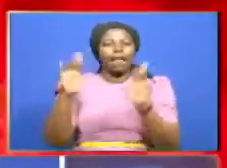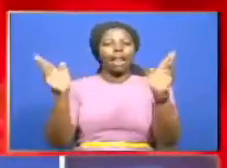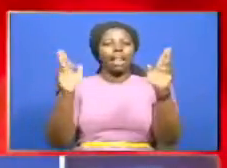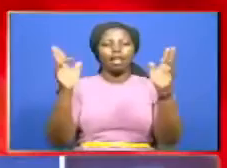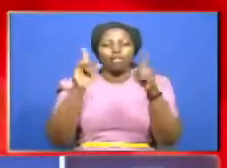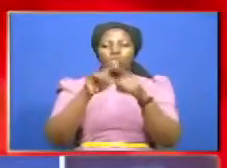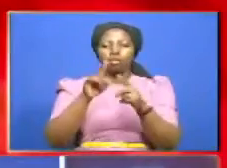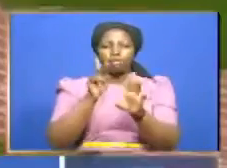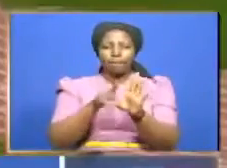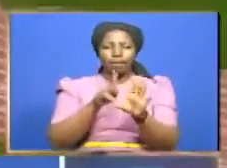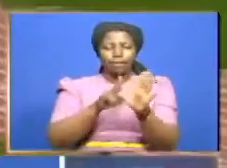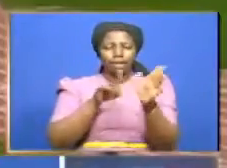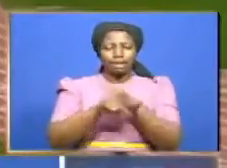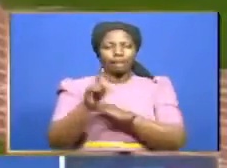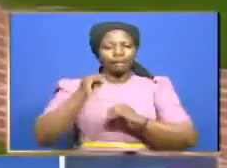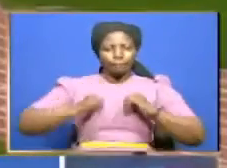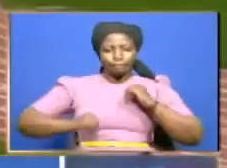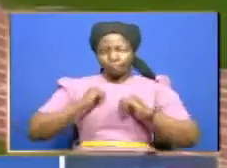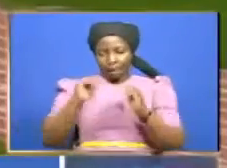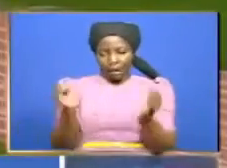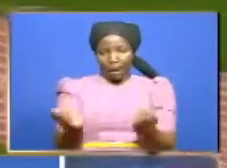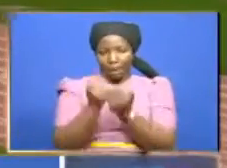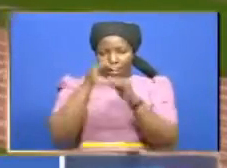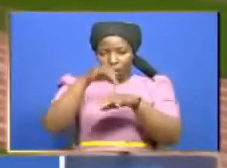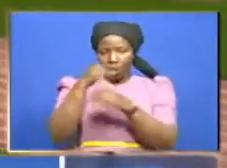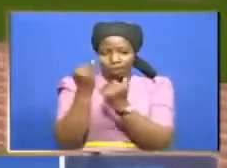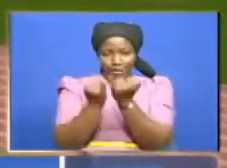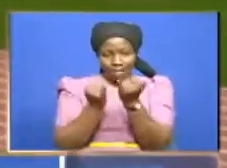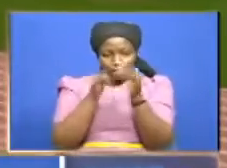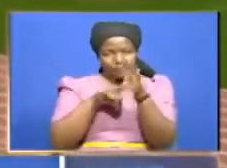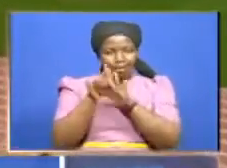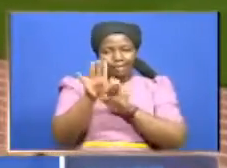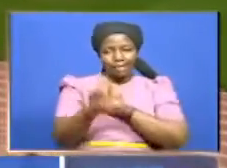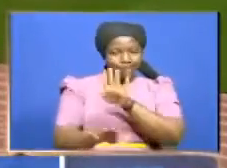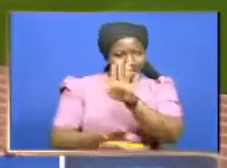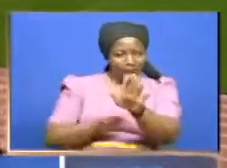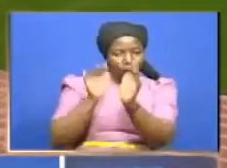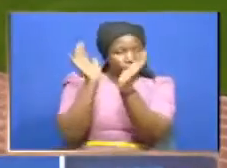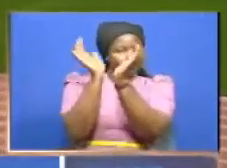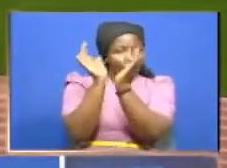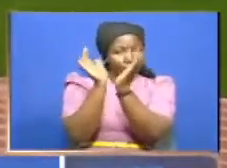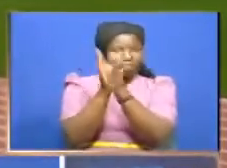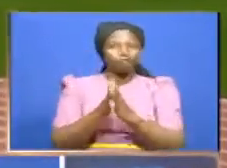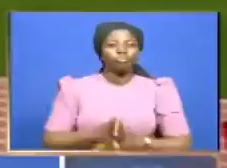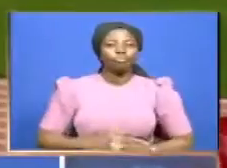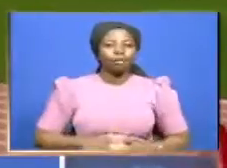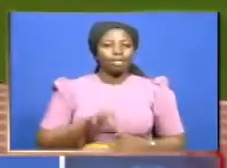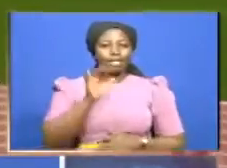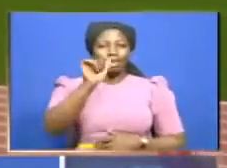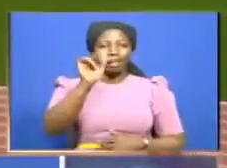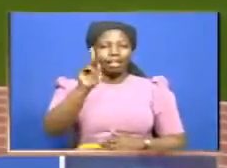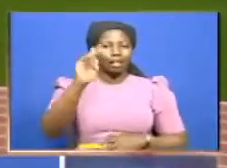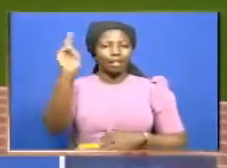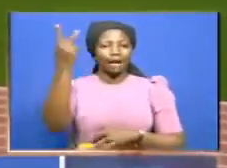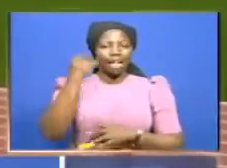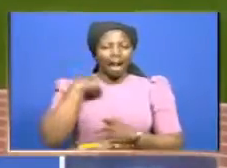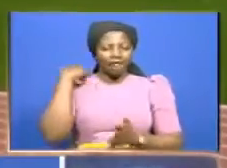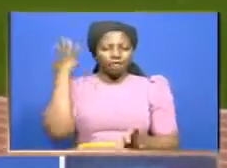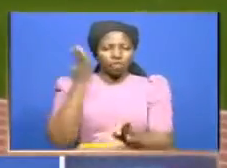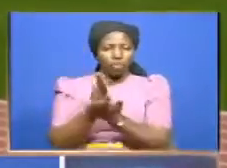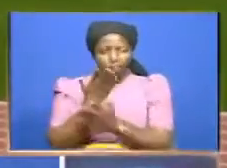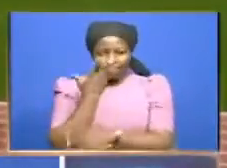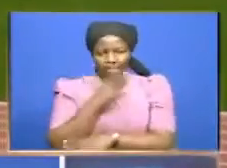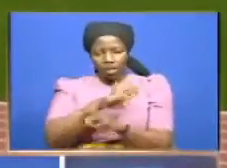yatakayoandaliwa Jumamosi hii katika uwanja wa Nyayo. Chama cha riadha humu nchini kimethibitisha kuwa wanariadha